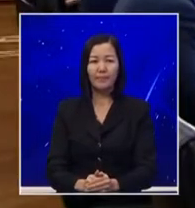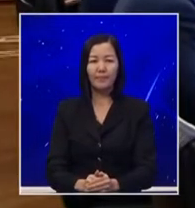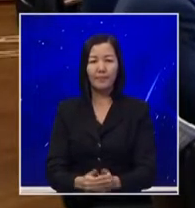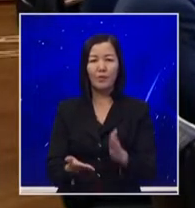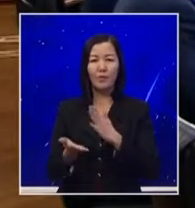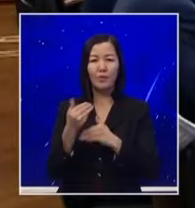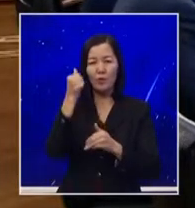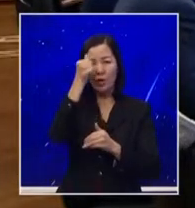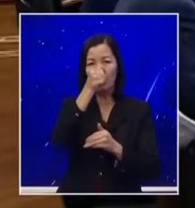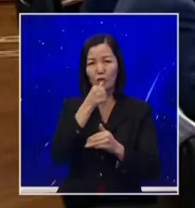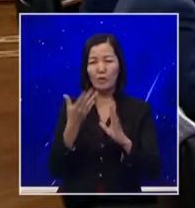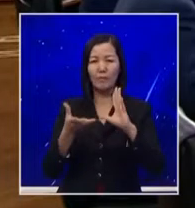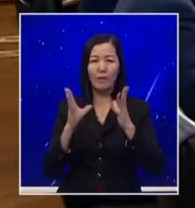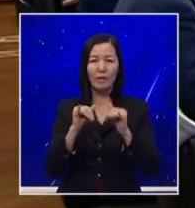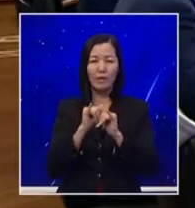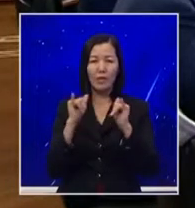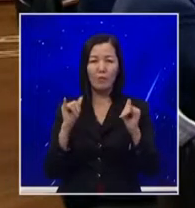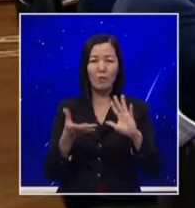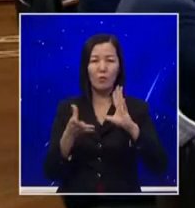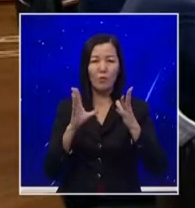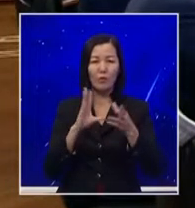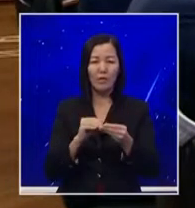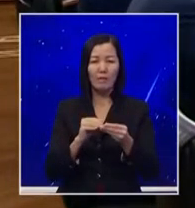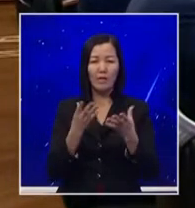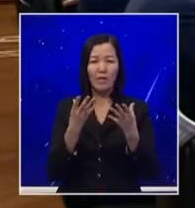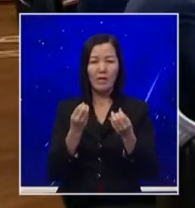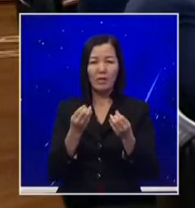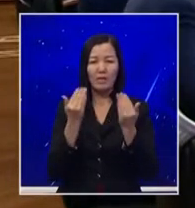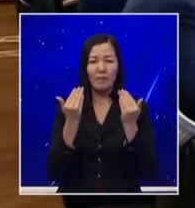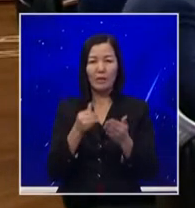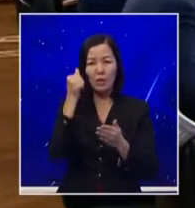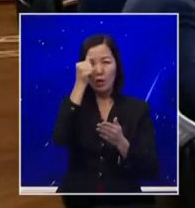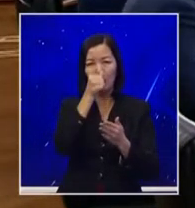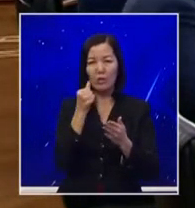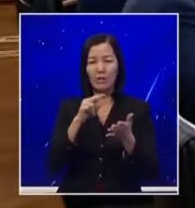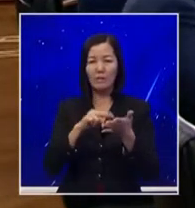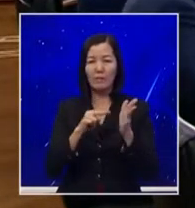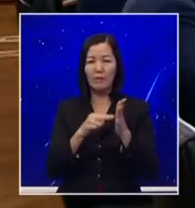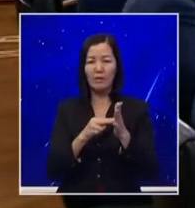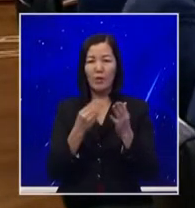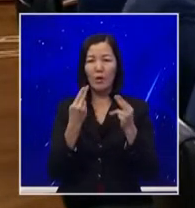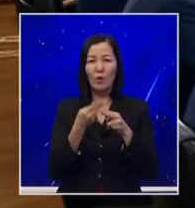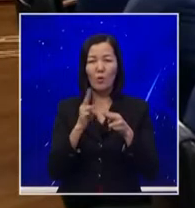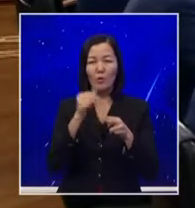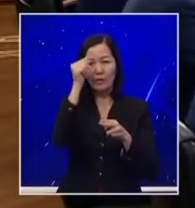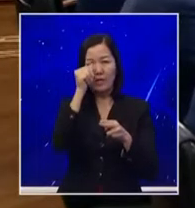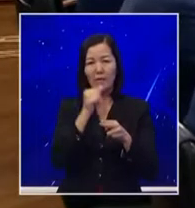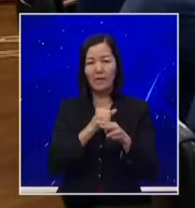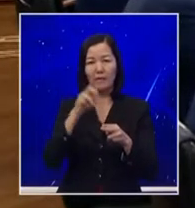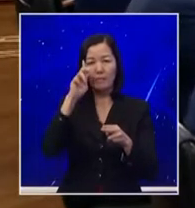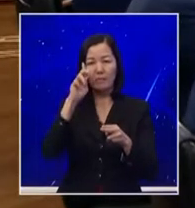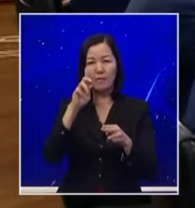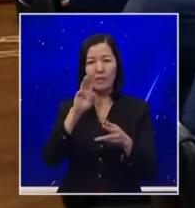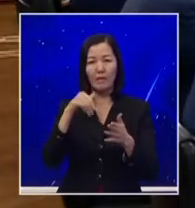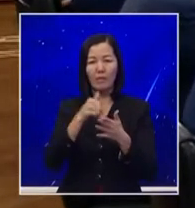Өткен жылдың әлеуметтік экономикалық даму қорытындылары мен және биылғы жылға арналған міндеттер осы айдың соңында мемлекет басшысы Қасым-Жомарт